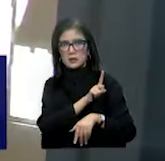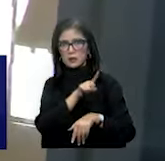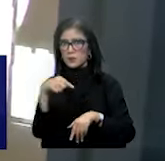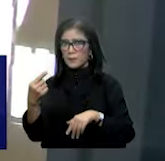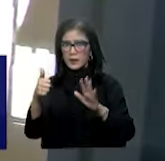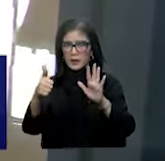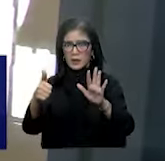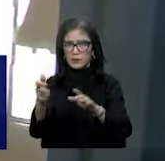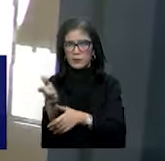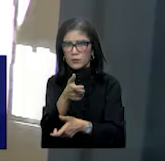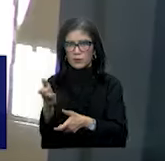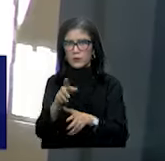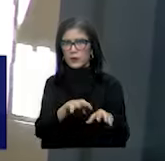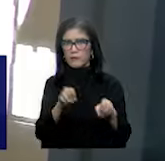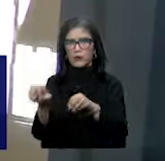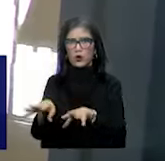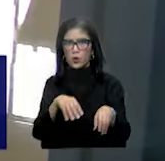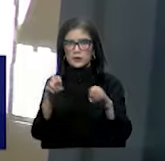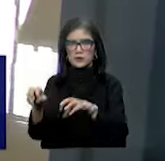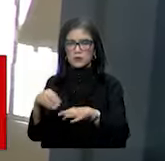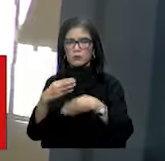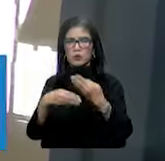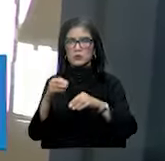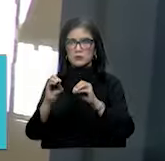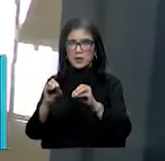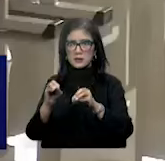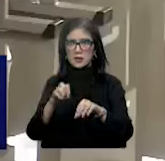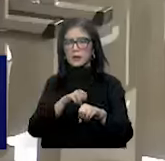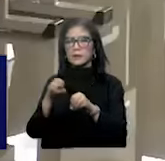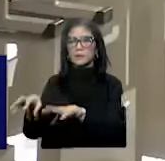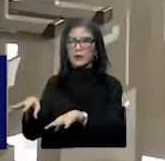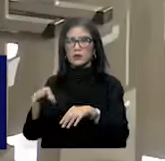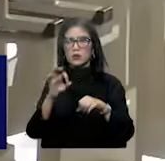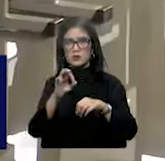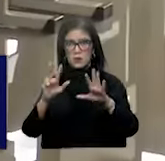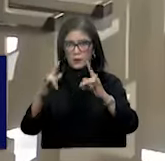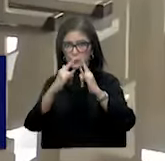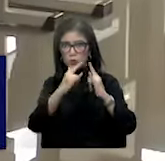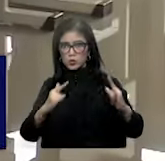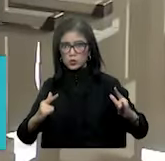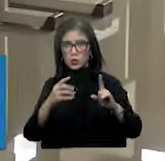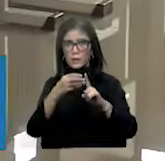terpaksa mengungsi. Proses belajar mengajar dipindah ke SD 07 Pondok Bambu dengan kegiatan dibagi dua,